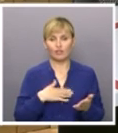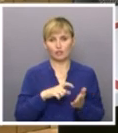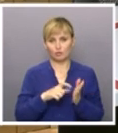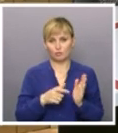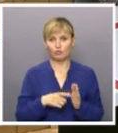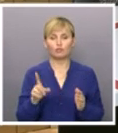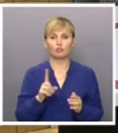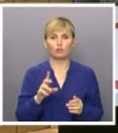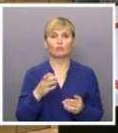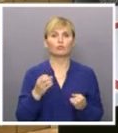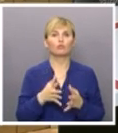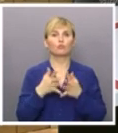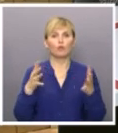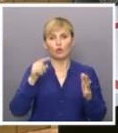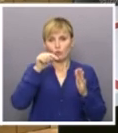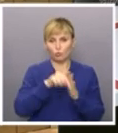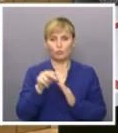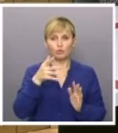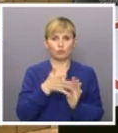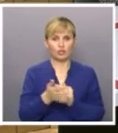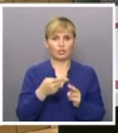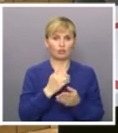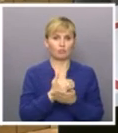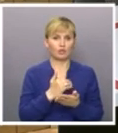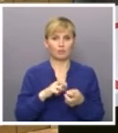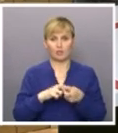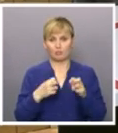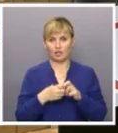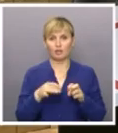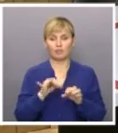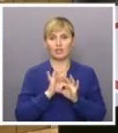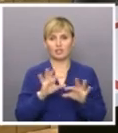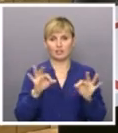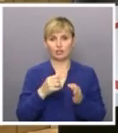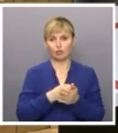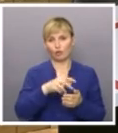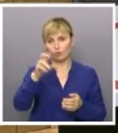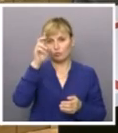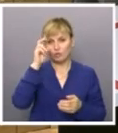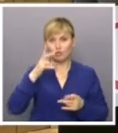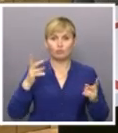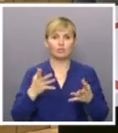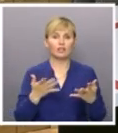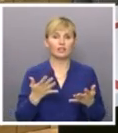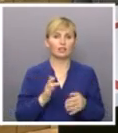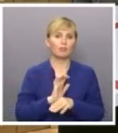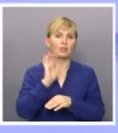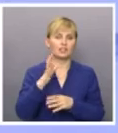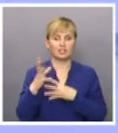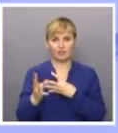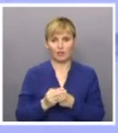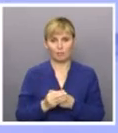для того, чтобы еще более углубленно изучать данную проблему и доносить до нужных людей нужные какие-то посылы вместе с